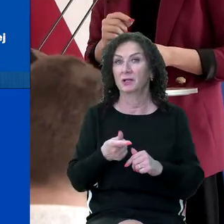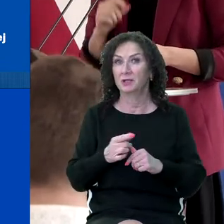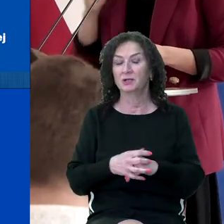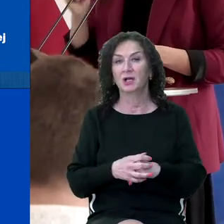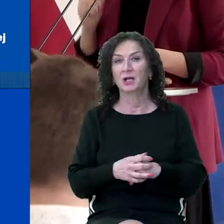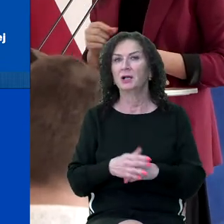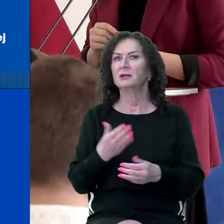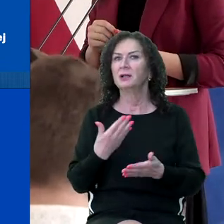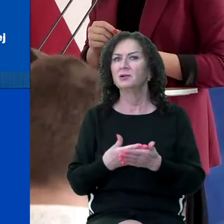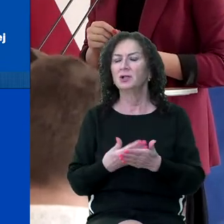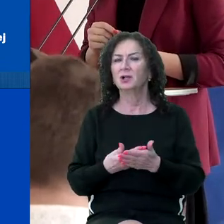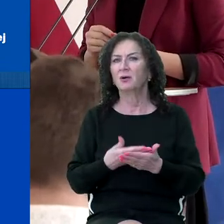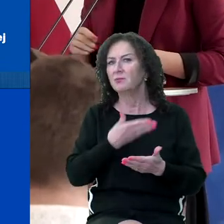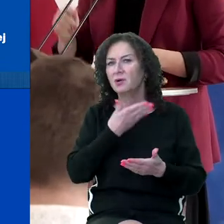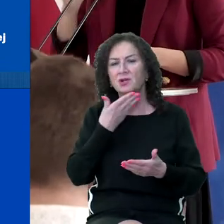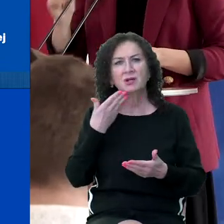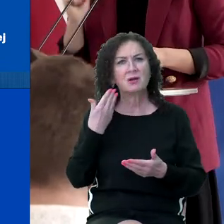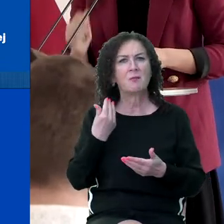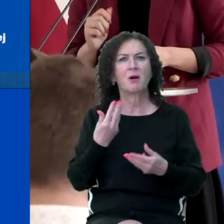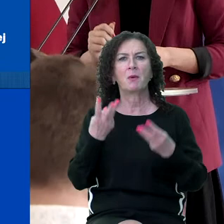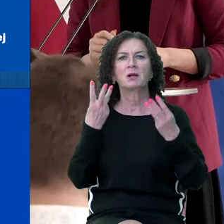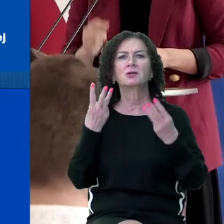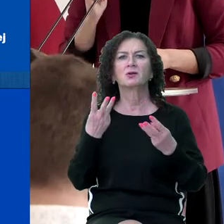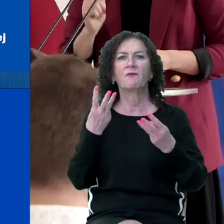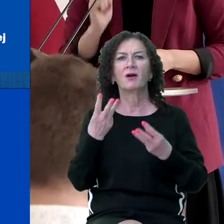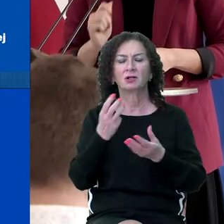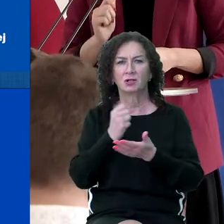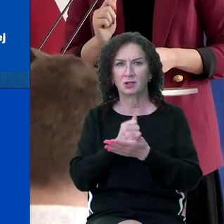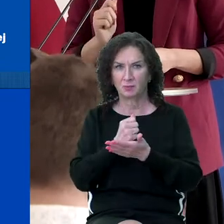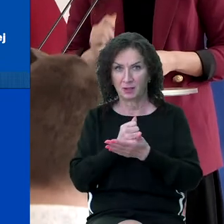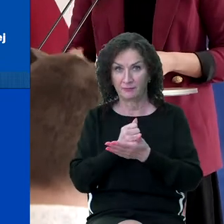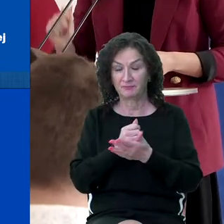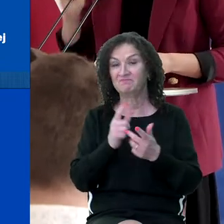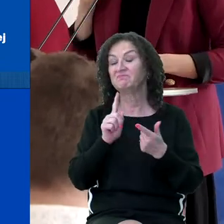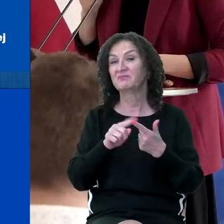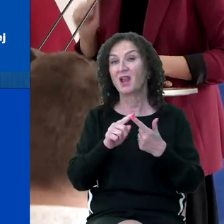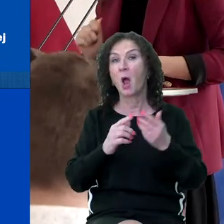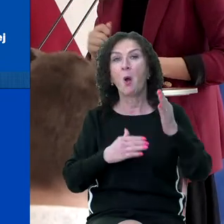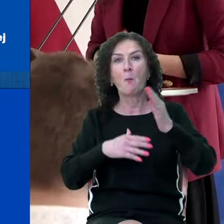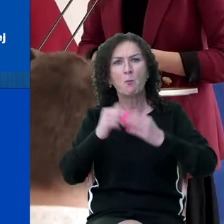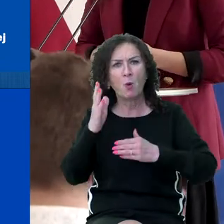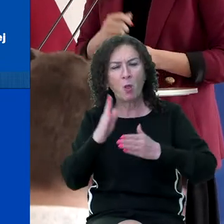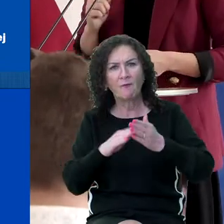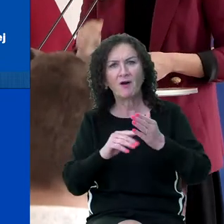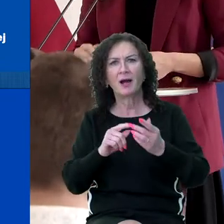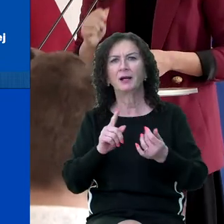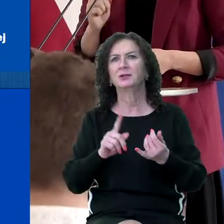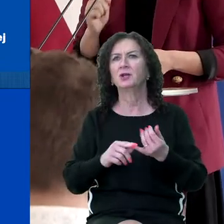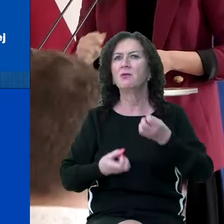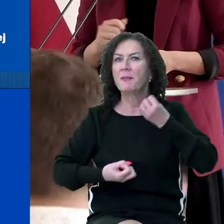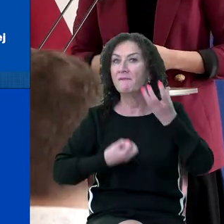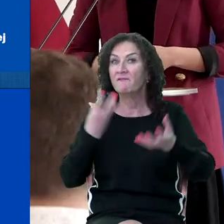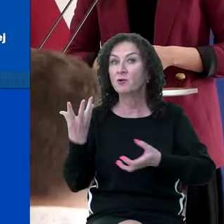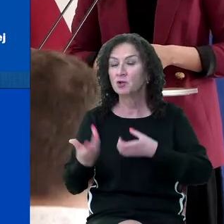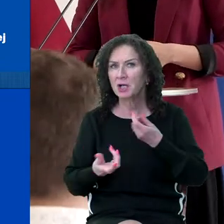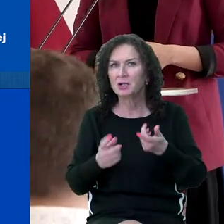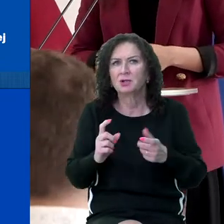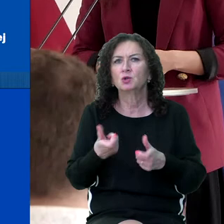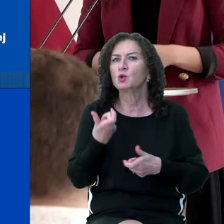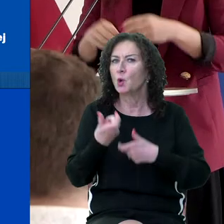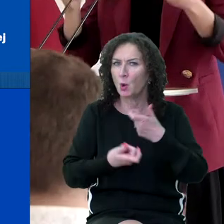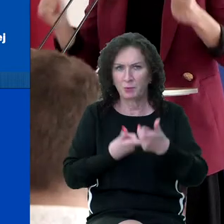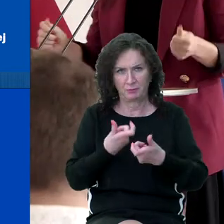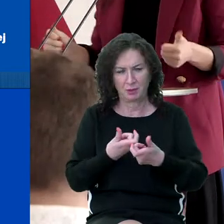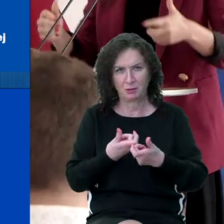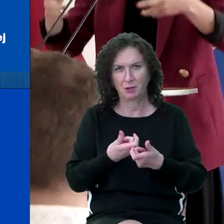brakuje bardzo ważnej rzeczy. Budowanie, tworzenie. To jest właśnie to, co czynimy z każdego dnia w administracji.